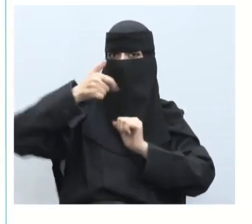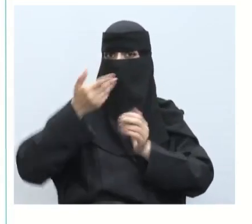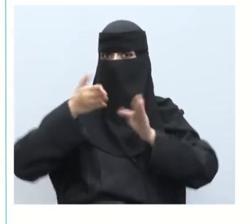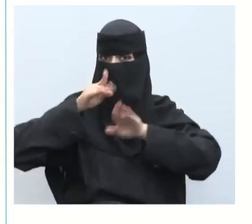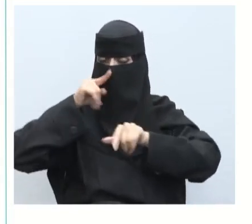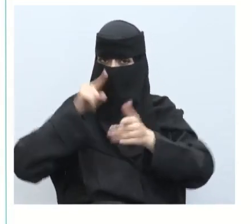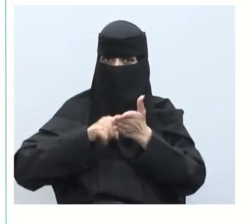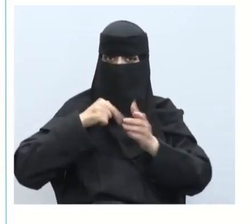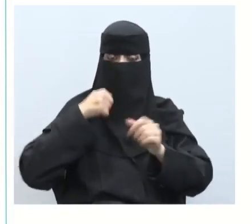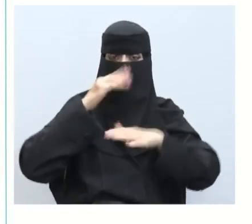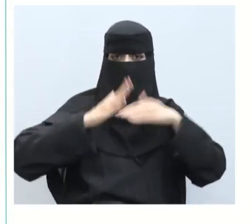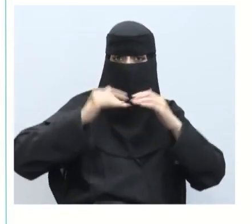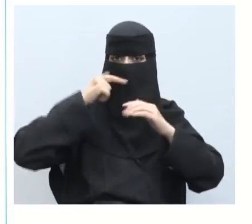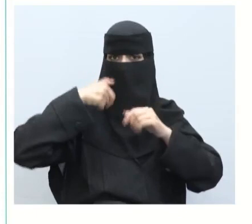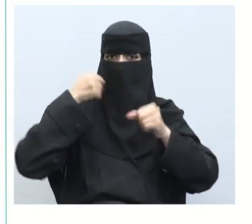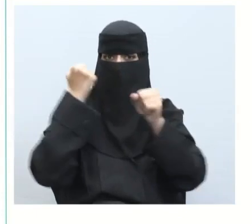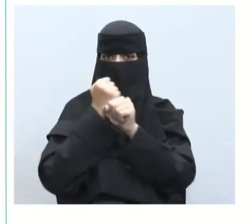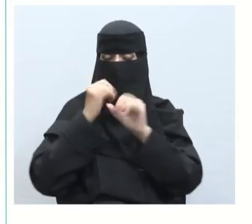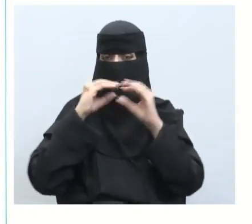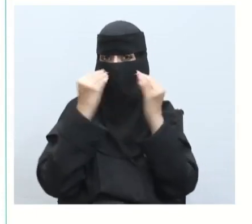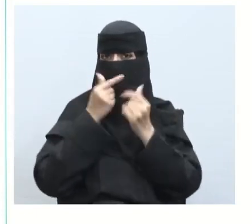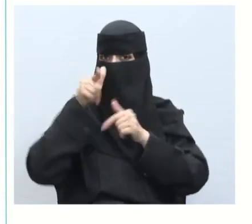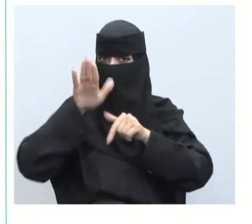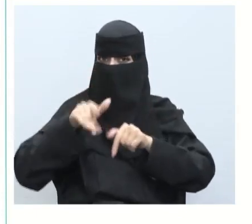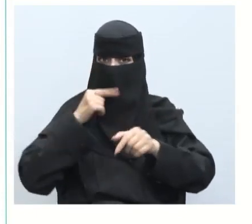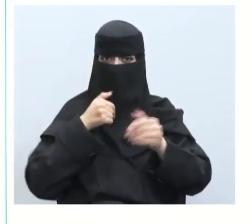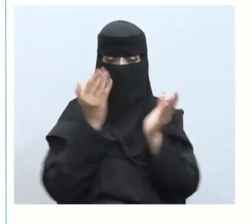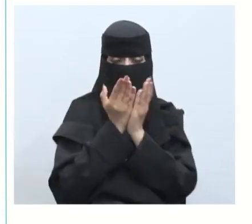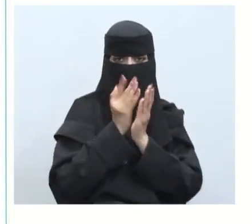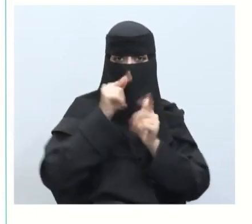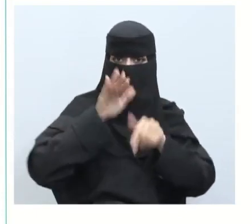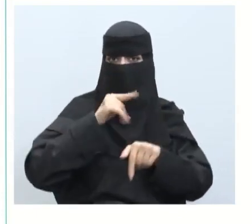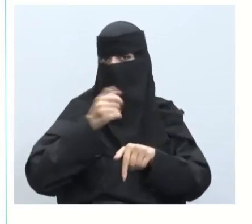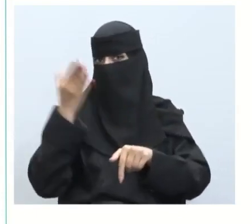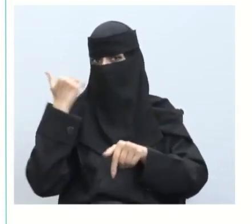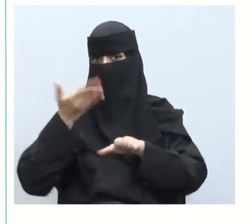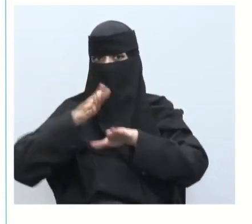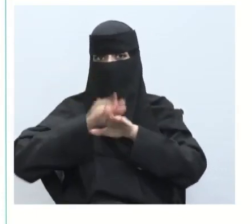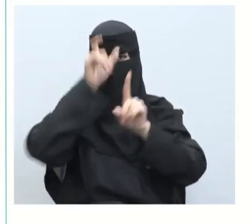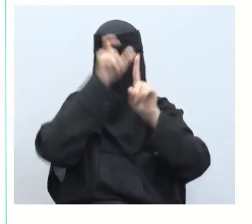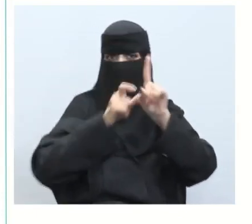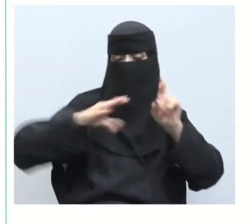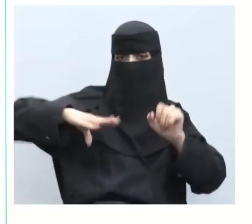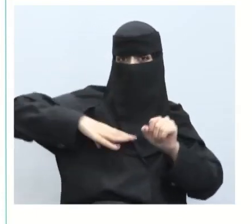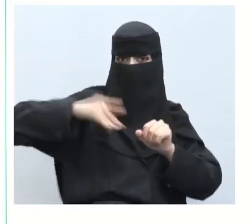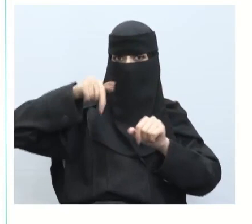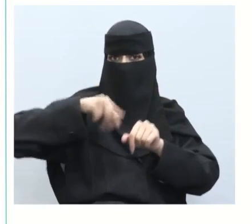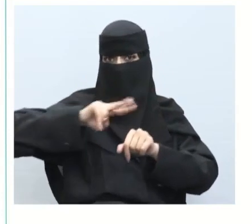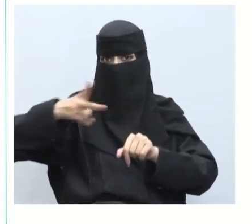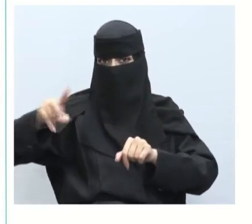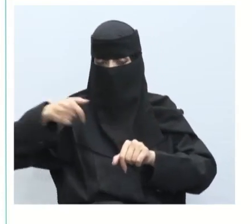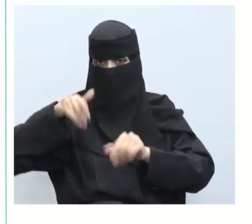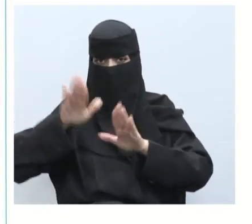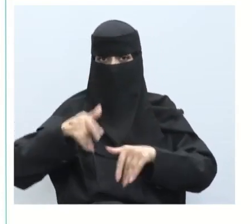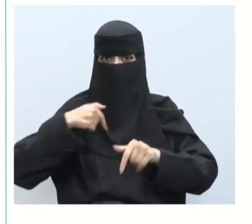لابد ان تمارس الادوار الاداريه وهذا وفقا للدراسات التي تمت على المدراء متعددين